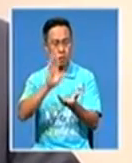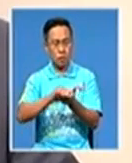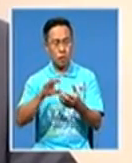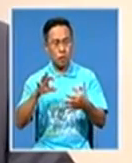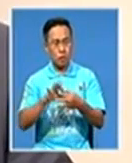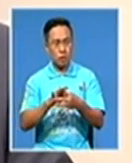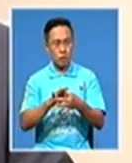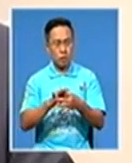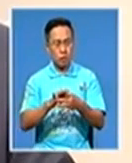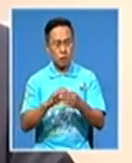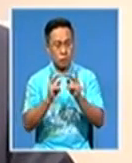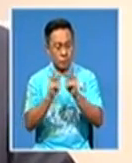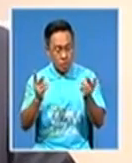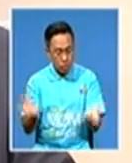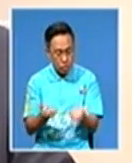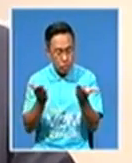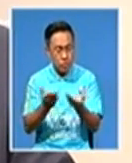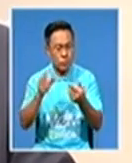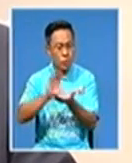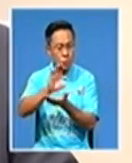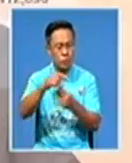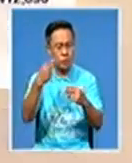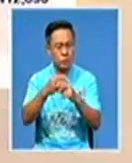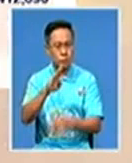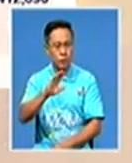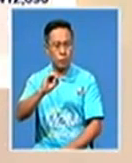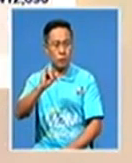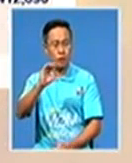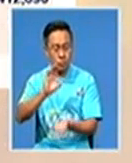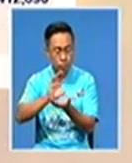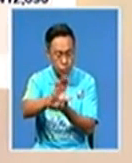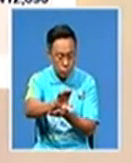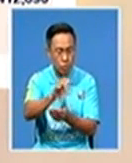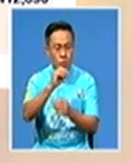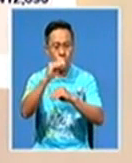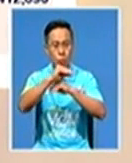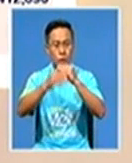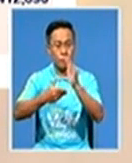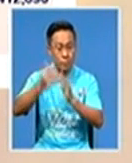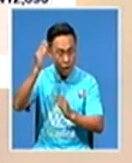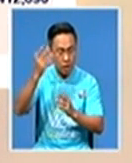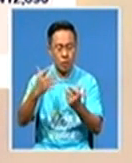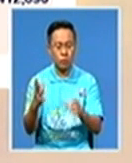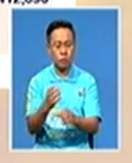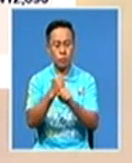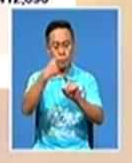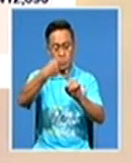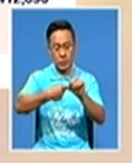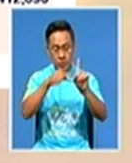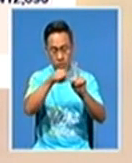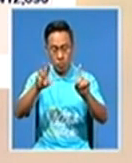ที่คณะกรรมการส่งเสริมการลงทุนให้การส่งเสริมหรืออนุมัติโครงการไปใน6เดือนแรก